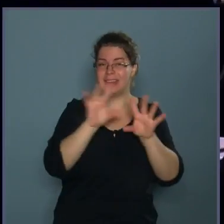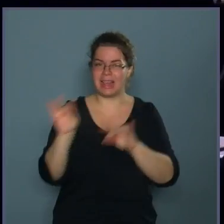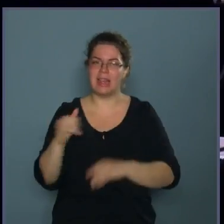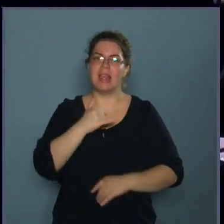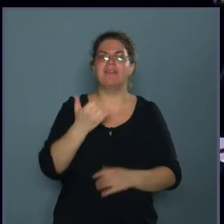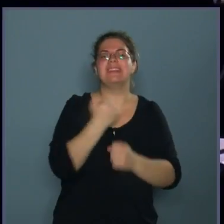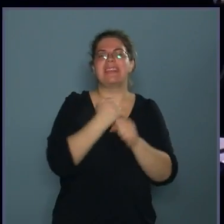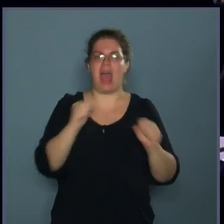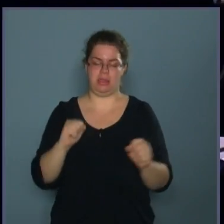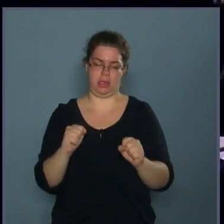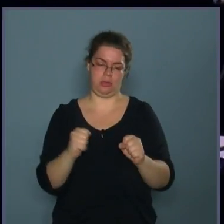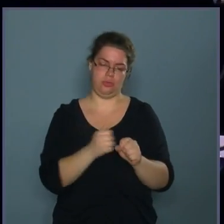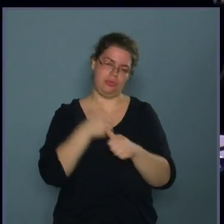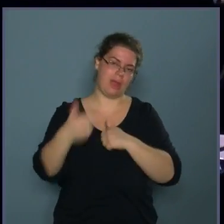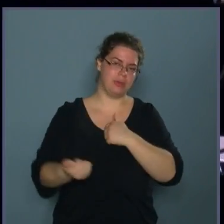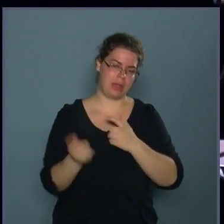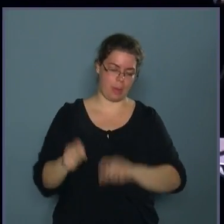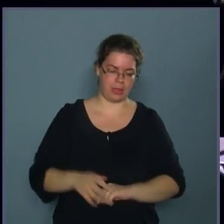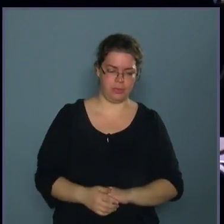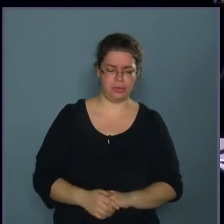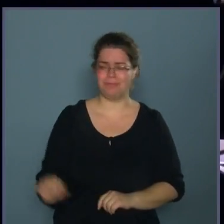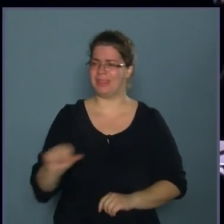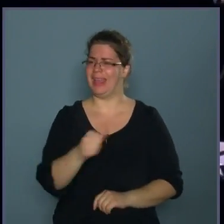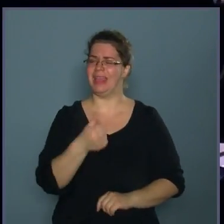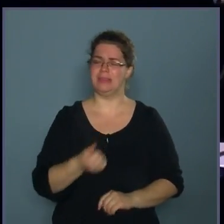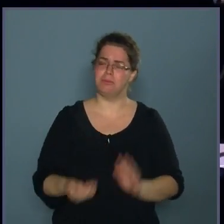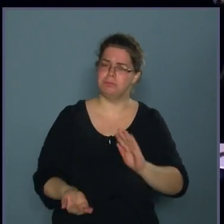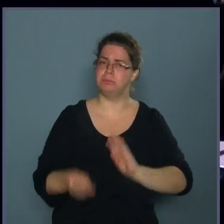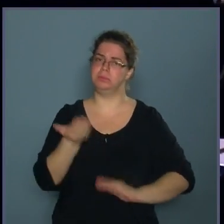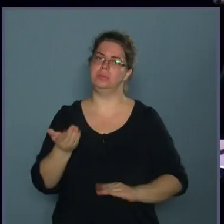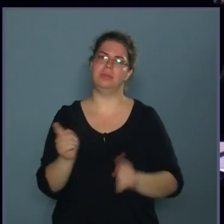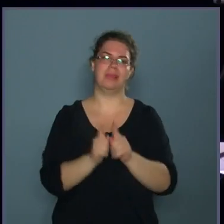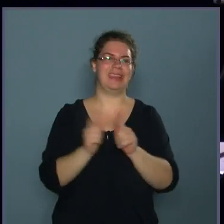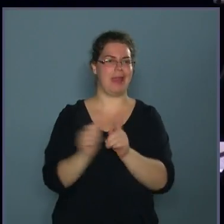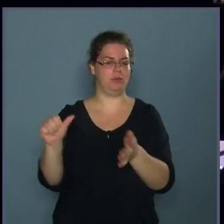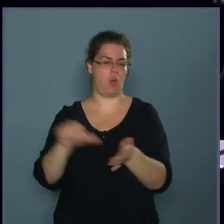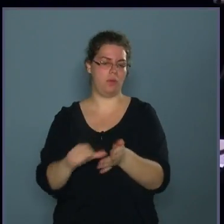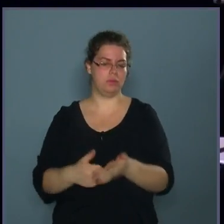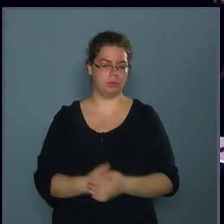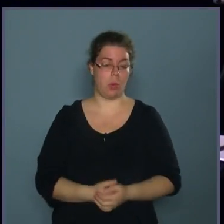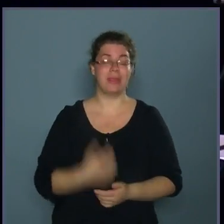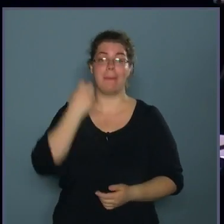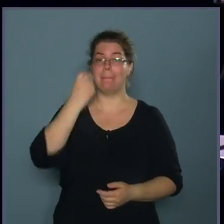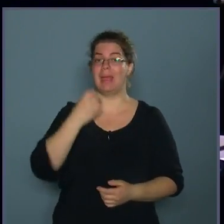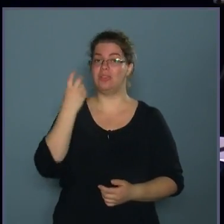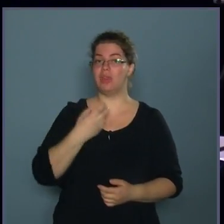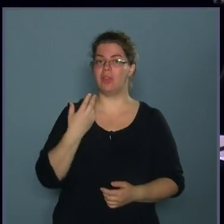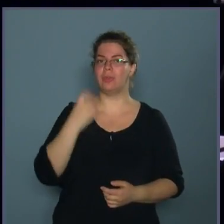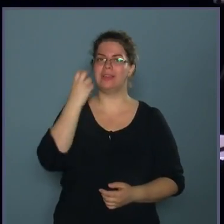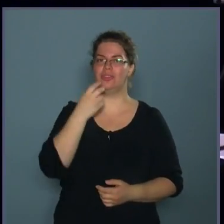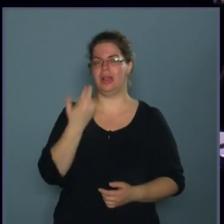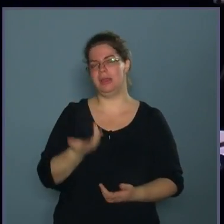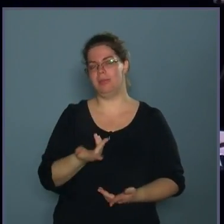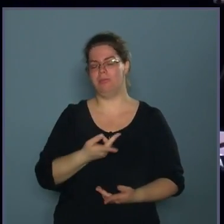évszázados távlatban képvisel. Az egyik legjelentősebb ilyen központ Pest Erzsébeti Csili